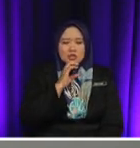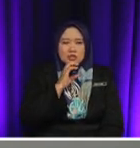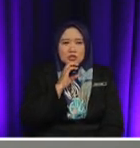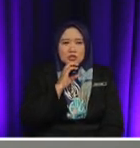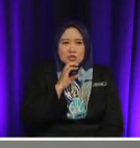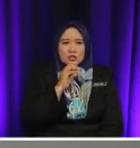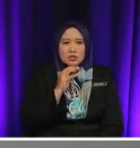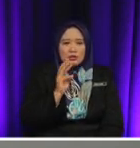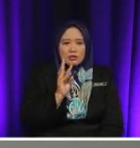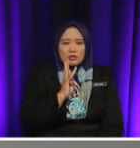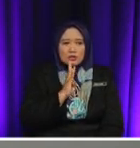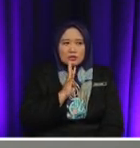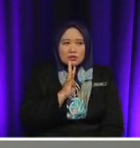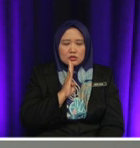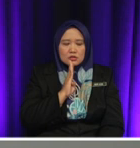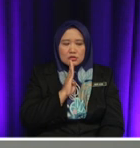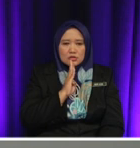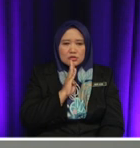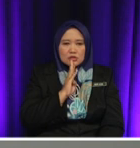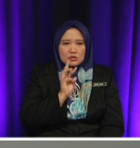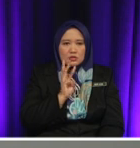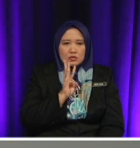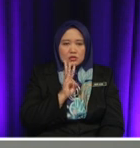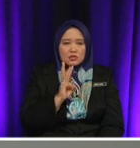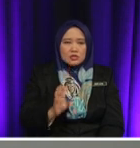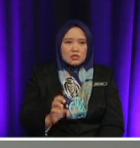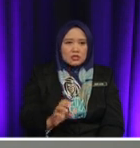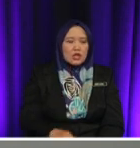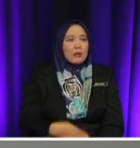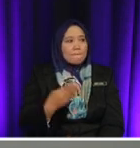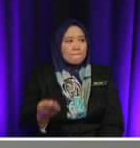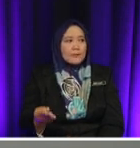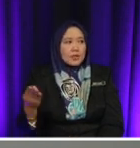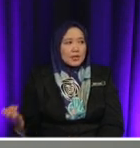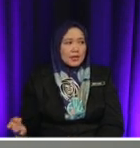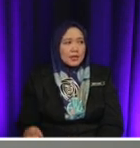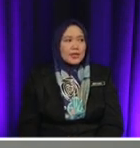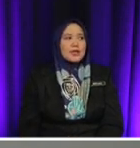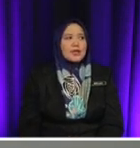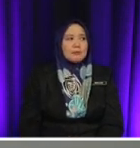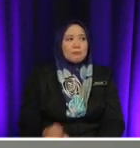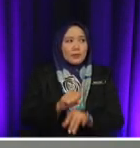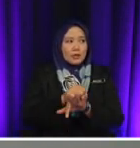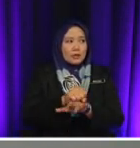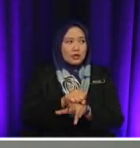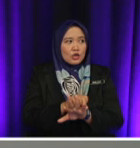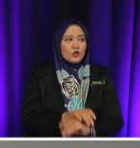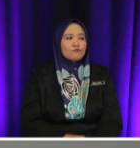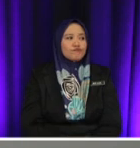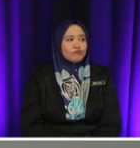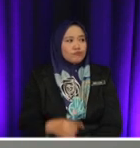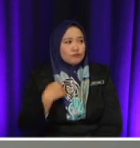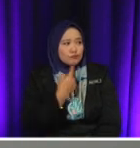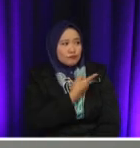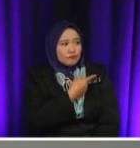mikroorganisma proses ataupun keadaan ataupun sebagainya oke yang ketiga kita tengok pada pemerhatian eksperimen